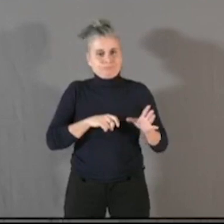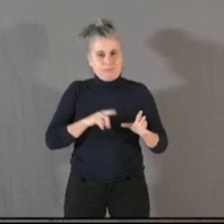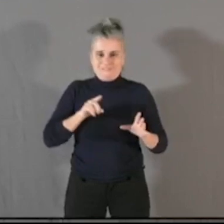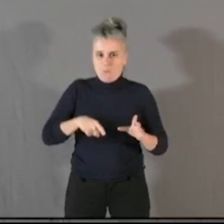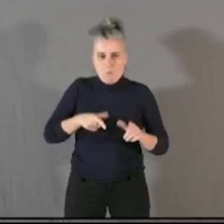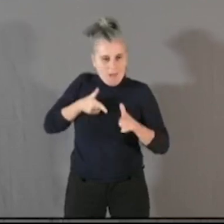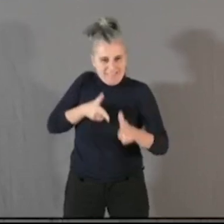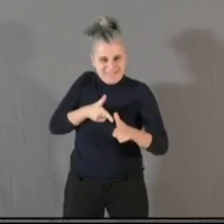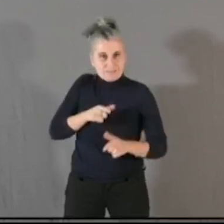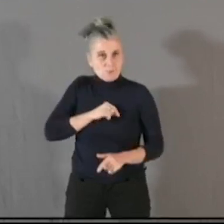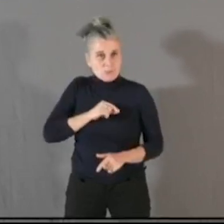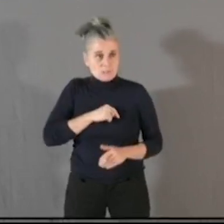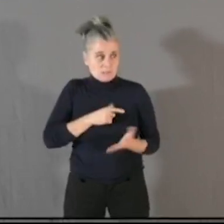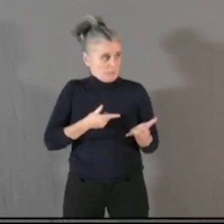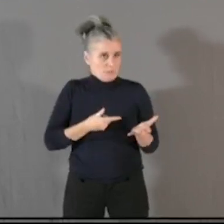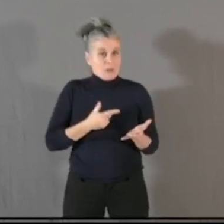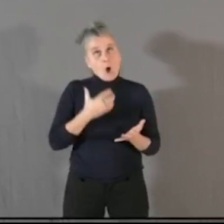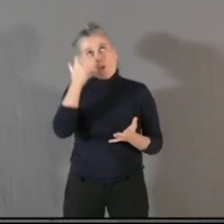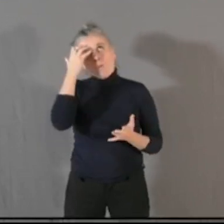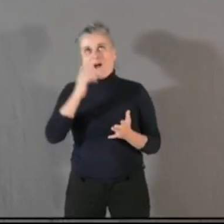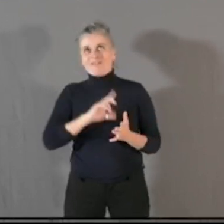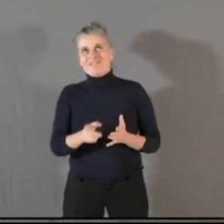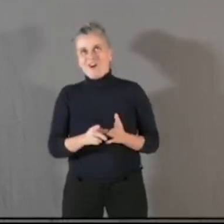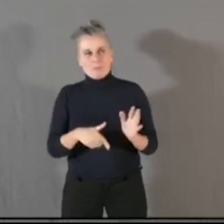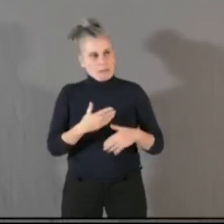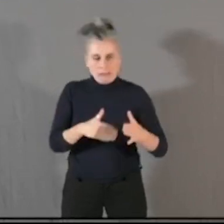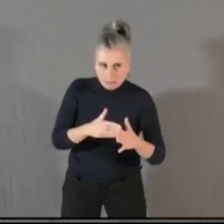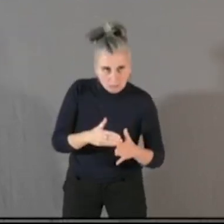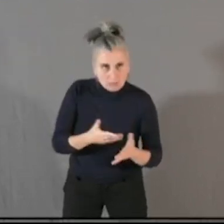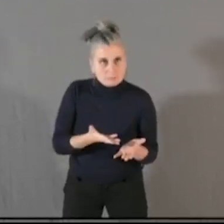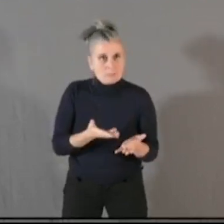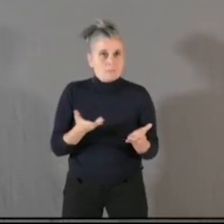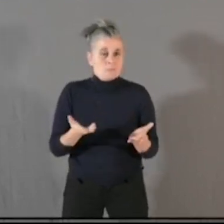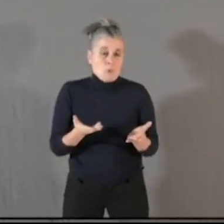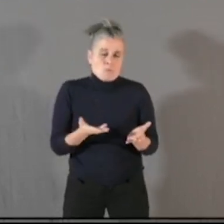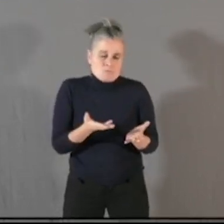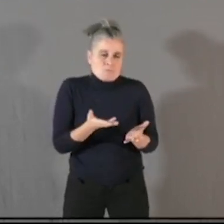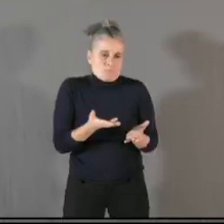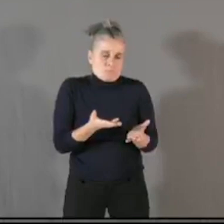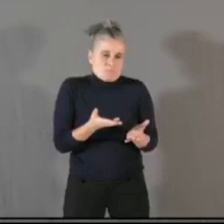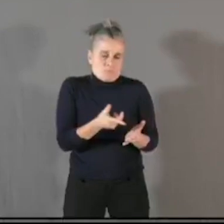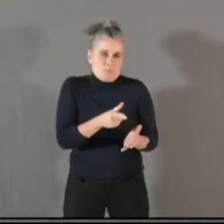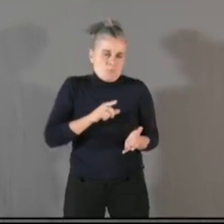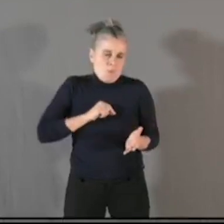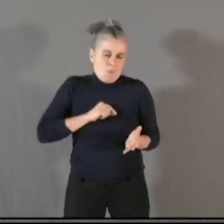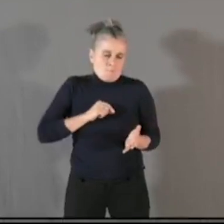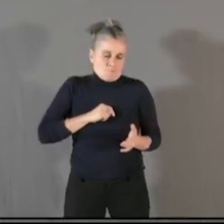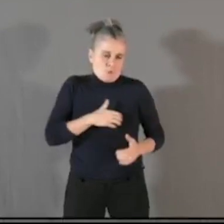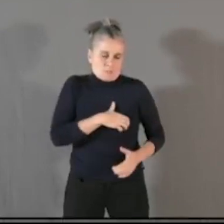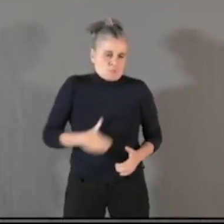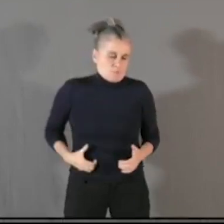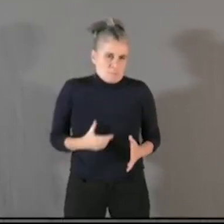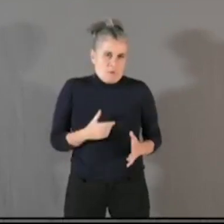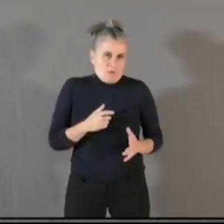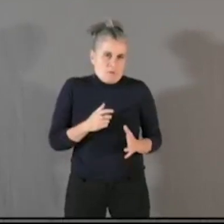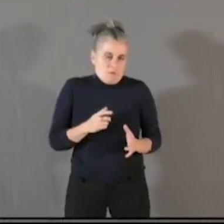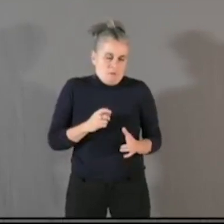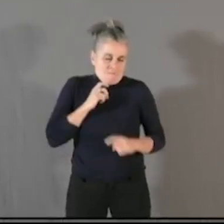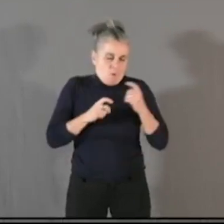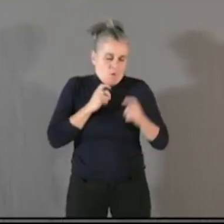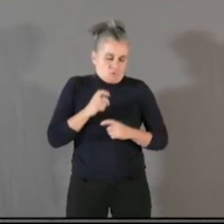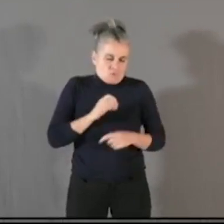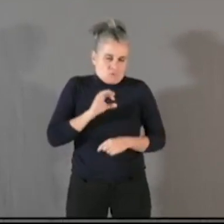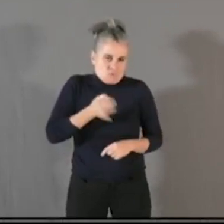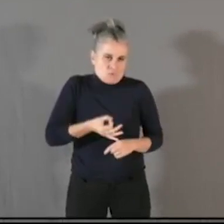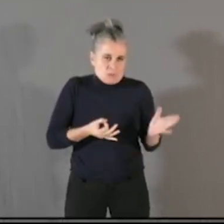police et de dénoncer les prétendues violences policières, alors que la police marseillaise en particulier, qu'elle soit